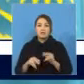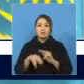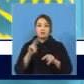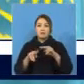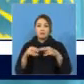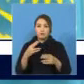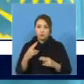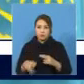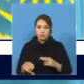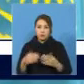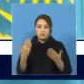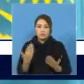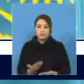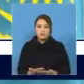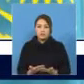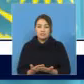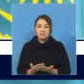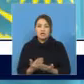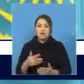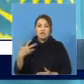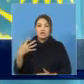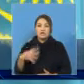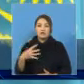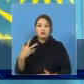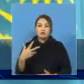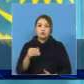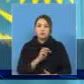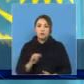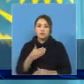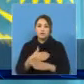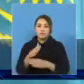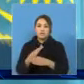болды. Енді 43 миллионға кредит алды.